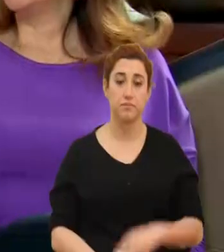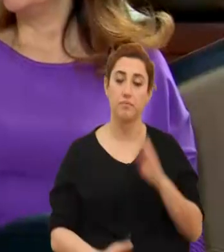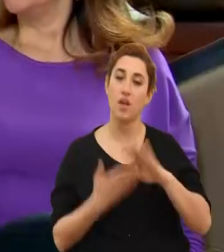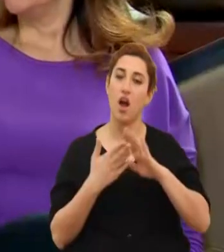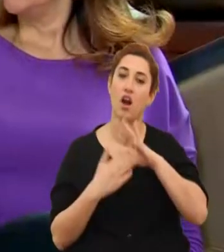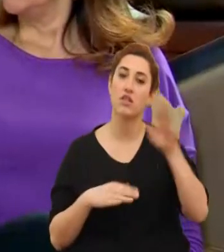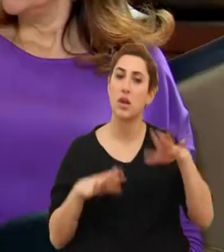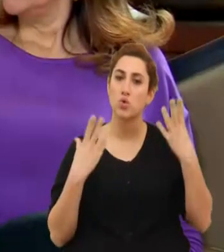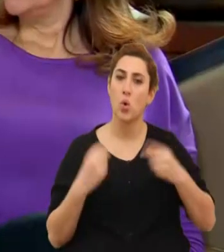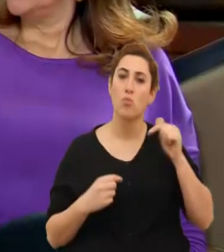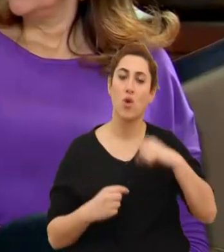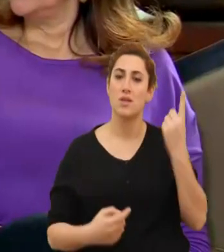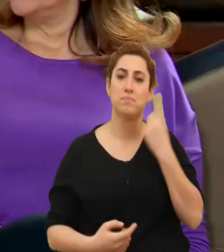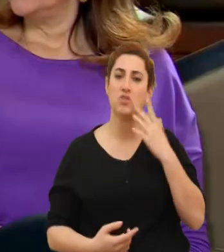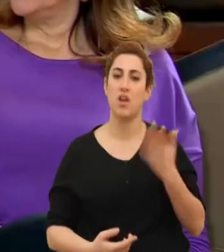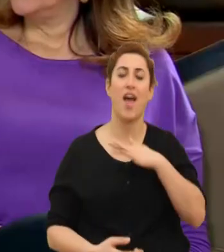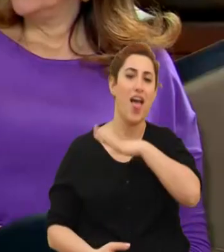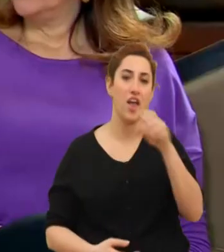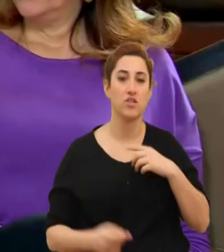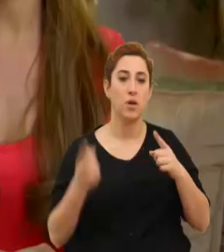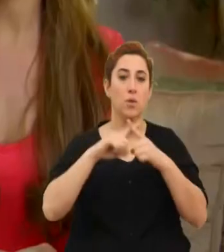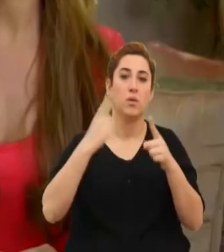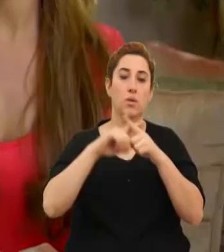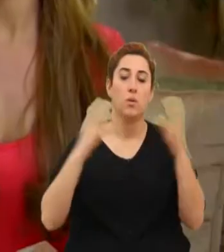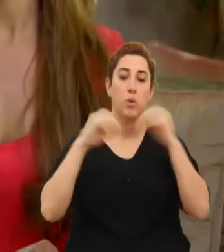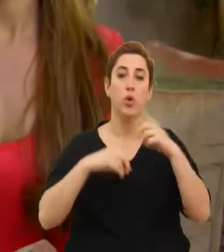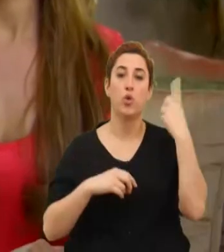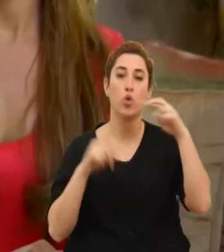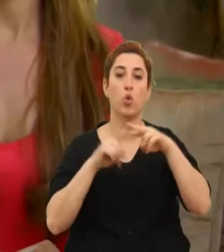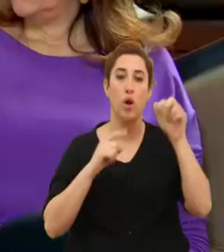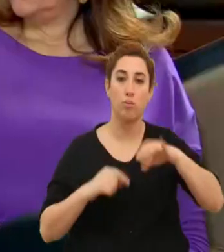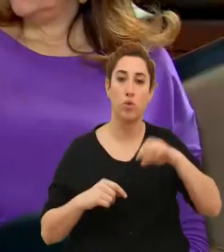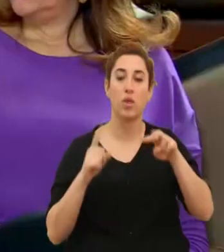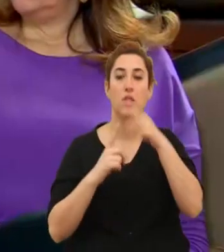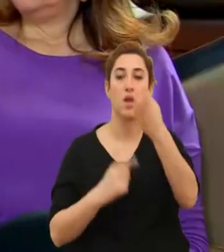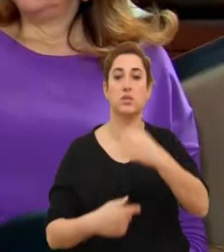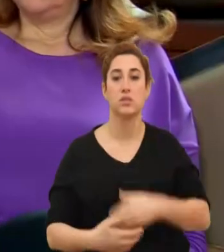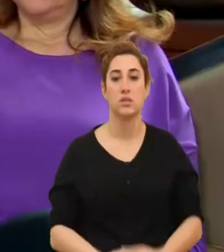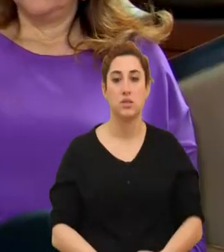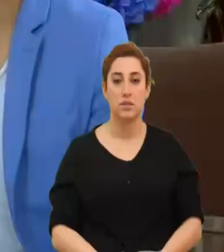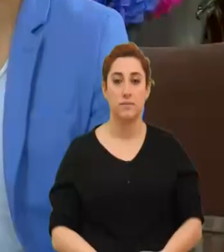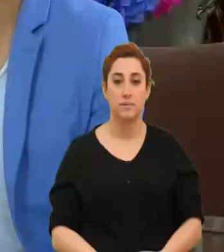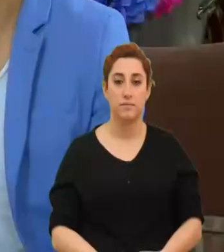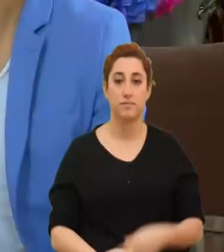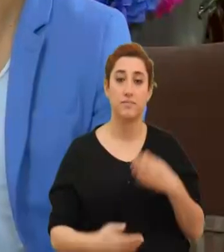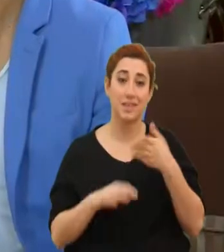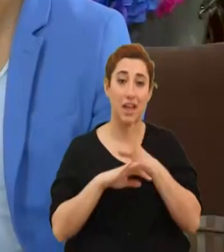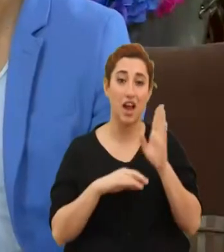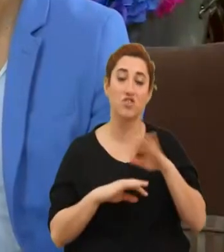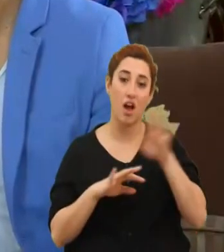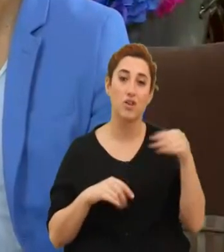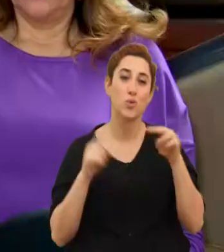Ya arkadaş nasıl olur böyle bir şey ya? Her şey üst üste geliyor. Dün Nurhan, bugün de Nazlı.